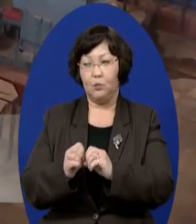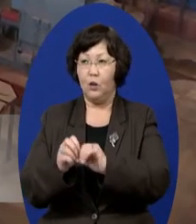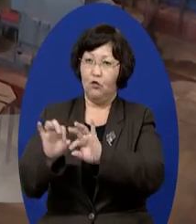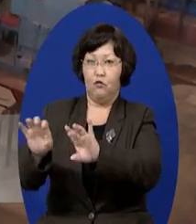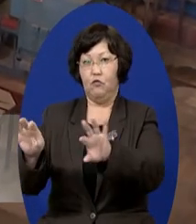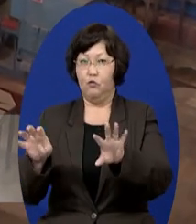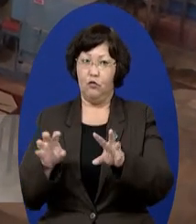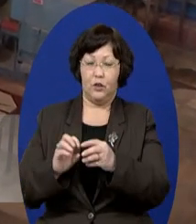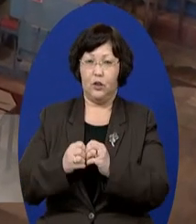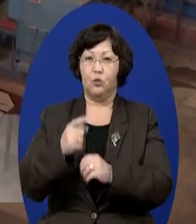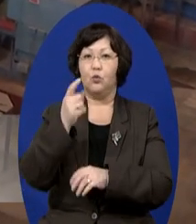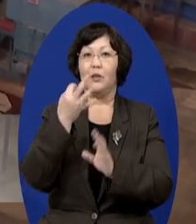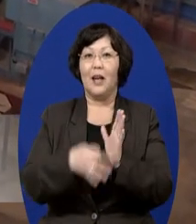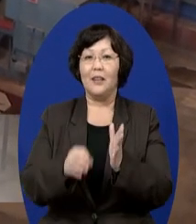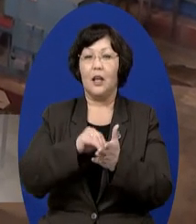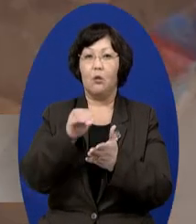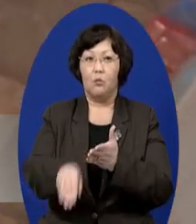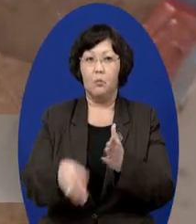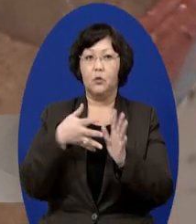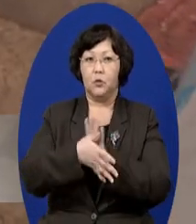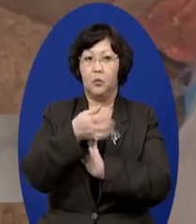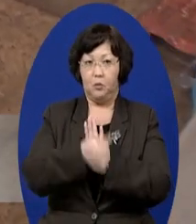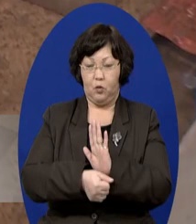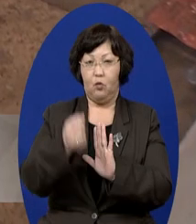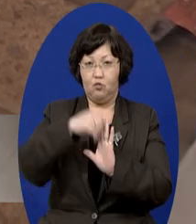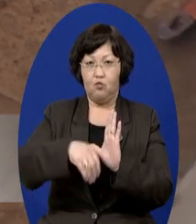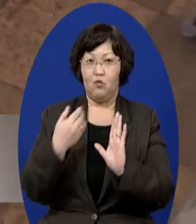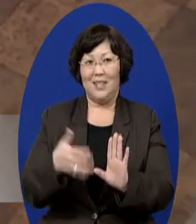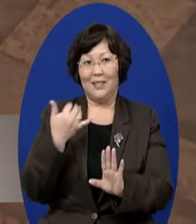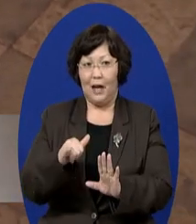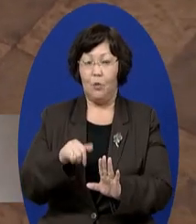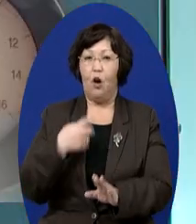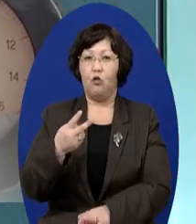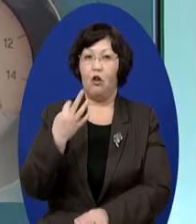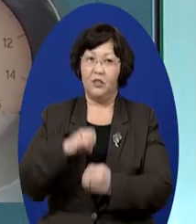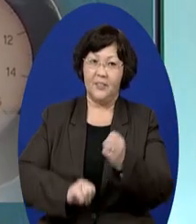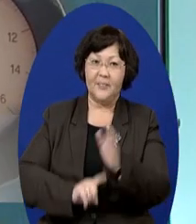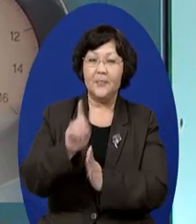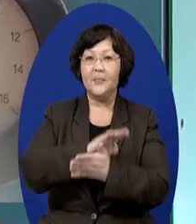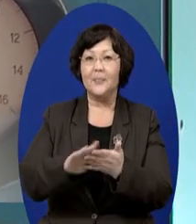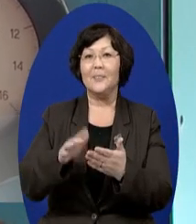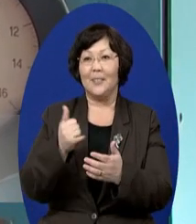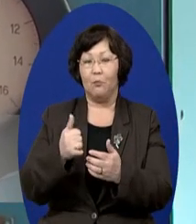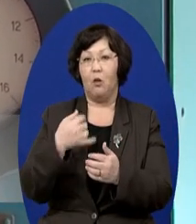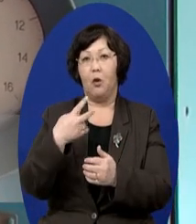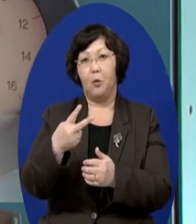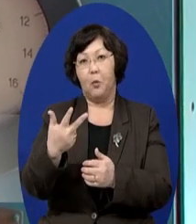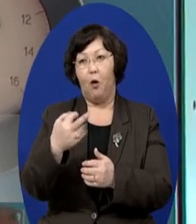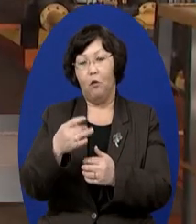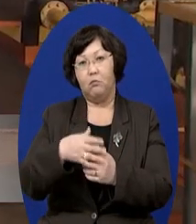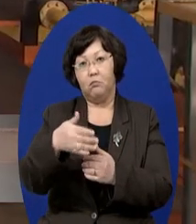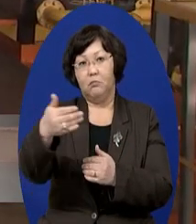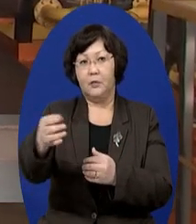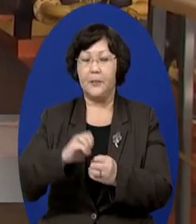байгуулалтыг хийхэд 180 орчим тэрбум төгрөг төсөлжээ. Зарим нь энэ онд шинээр эхэлж байгаа бол зарим нь он дамжин хэрэгжих төсөл гэдгийг салбарын